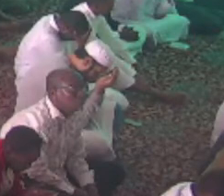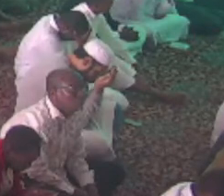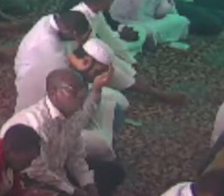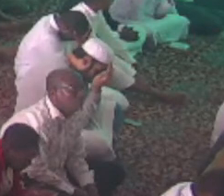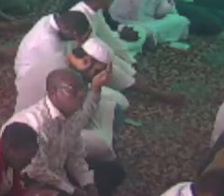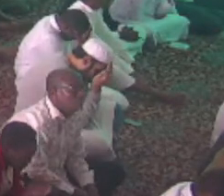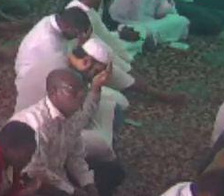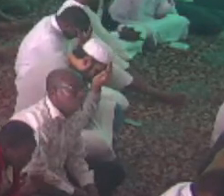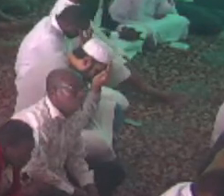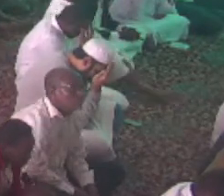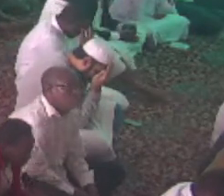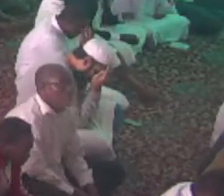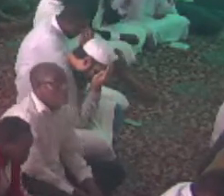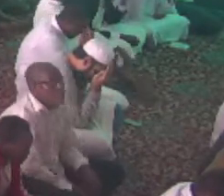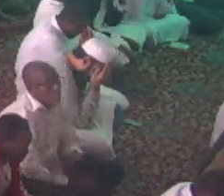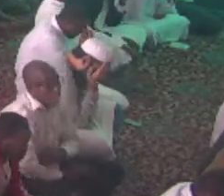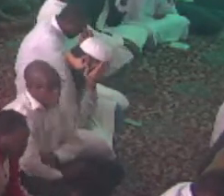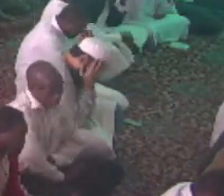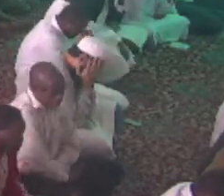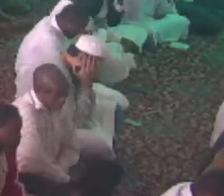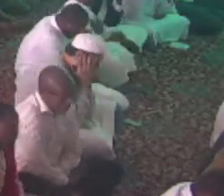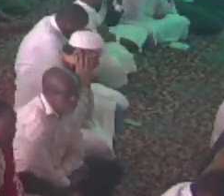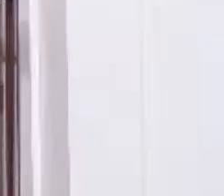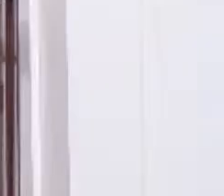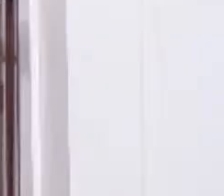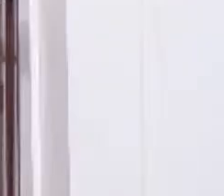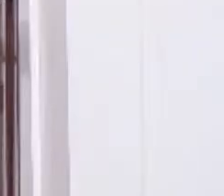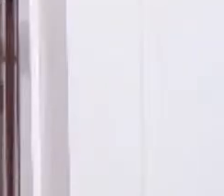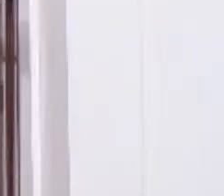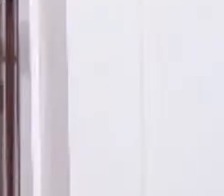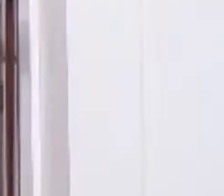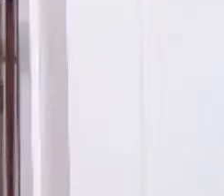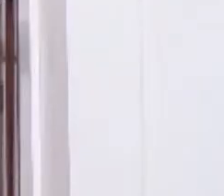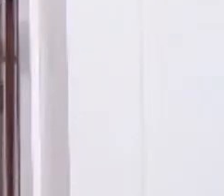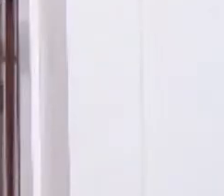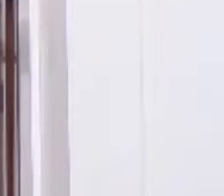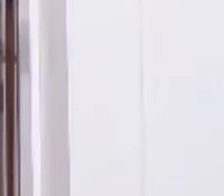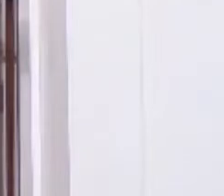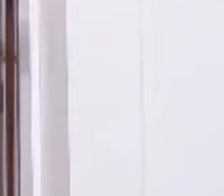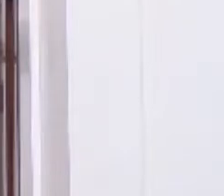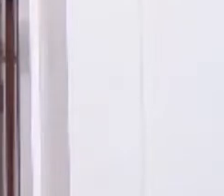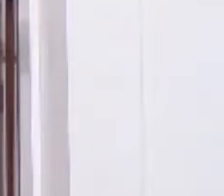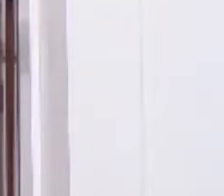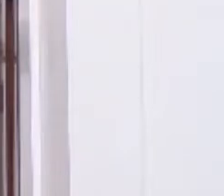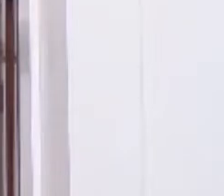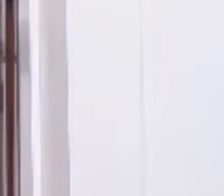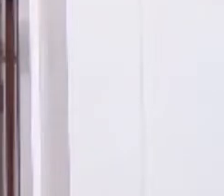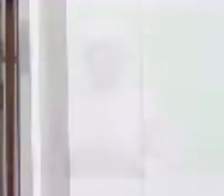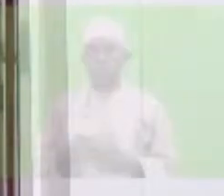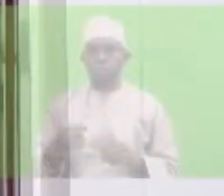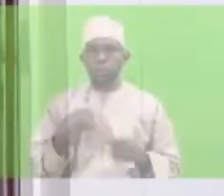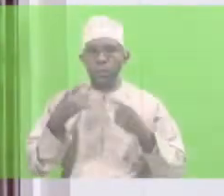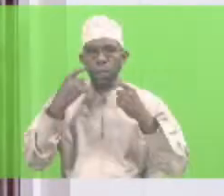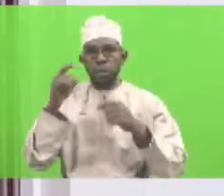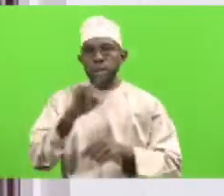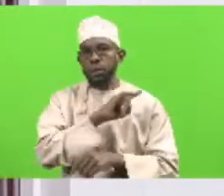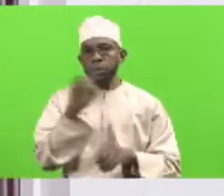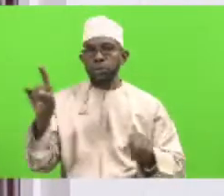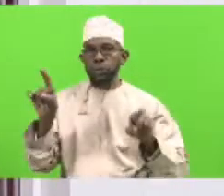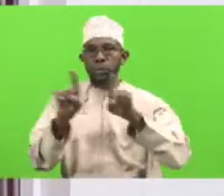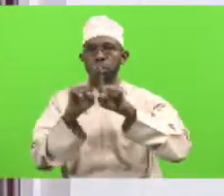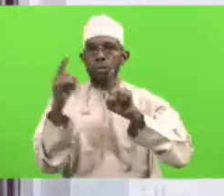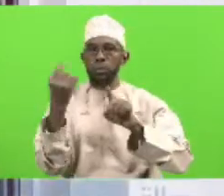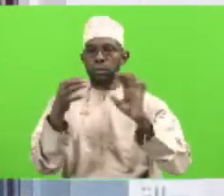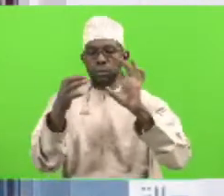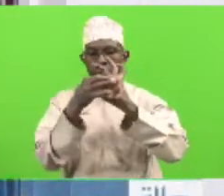الحمد لله حمدا كثيرا طيبا مباركا فيه كما يحب ربنا ويرضى، وأشهد أن لا إله إلا الله